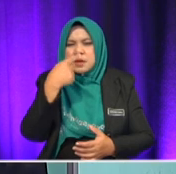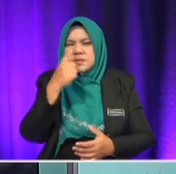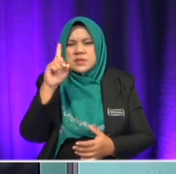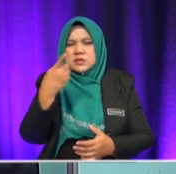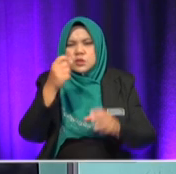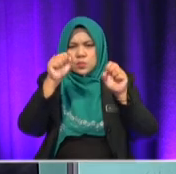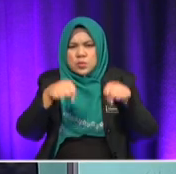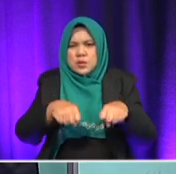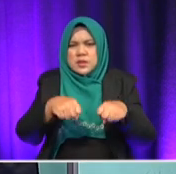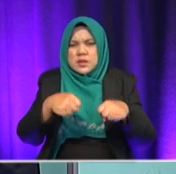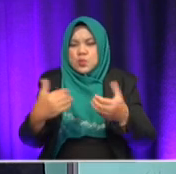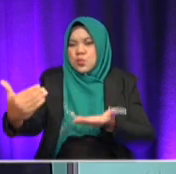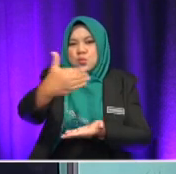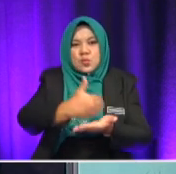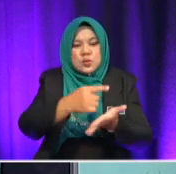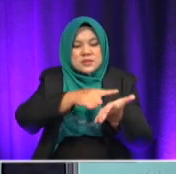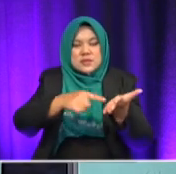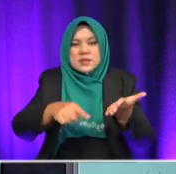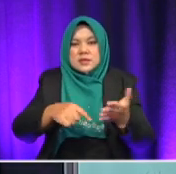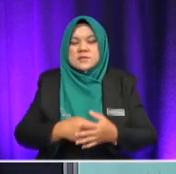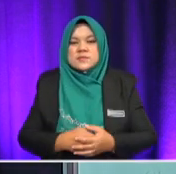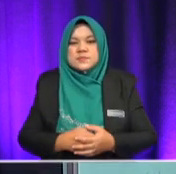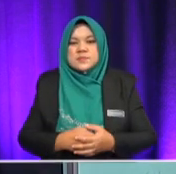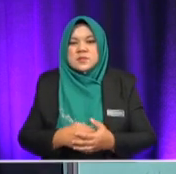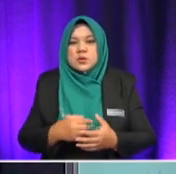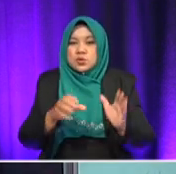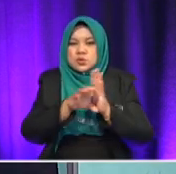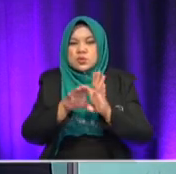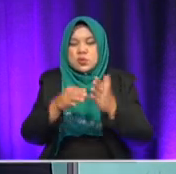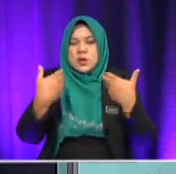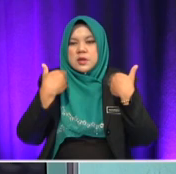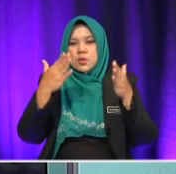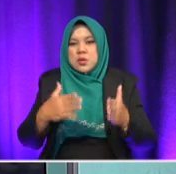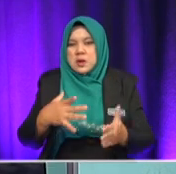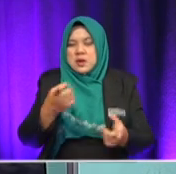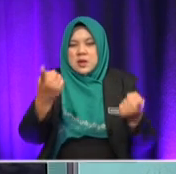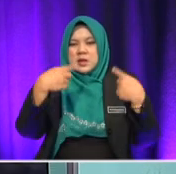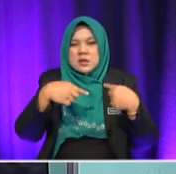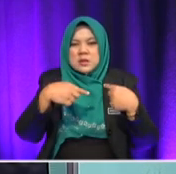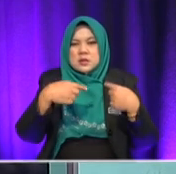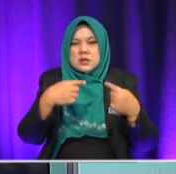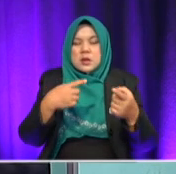orang anak muda sekalian yang meliputi zakat tiba-tiba datang ke rumah kita sa ini untuk siapa keluarga saya